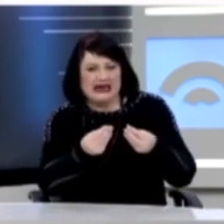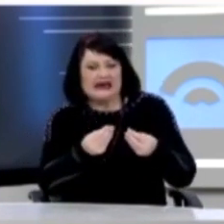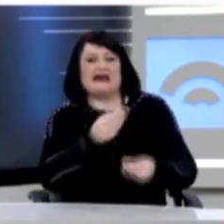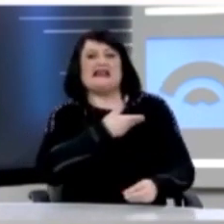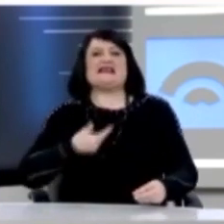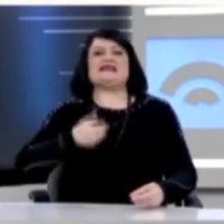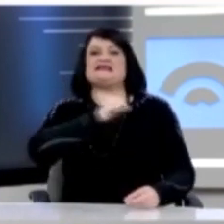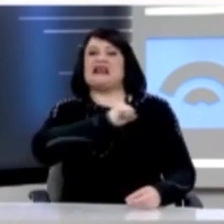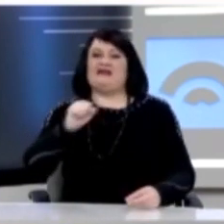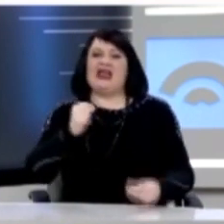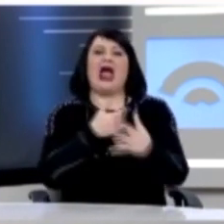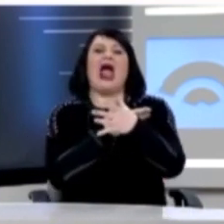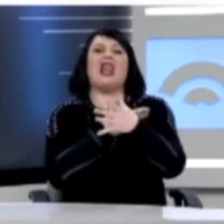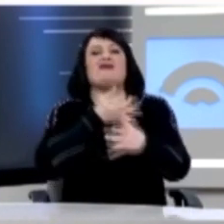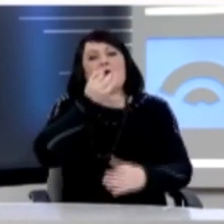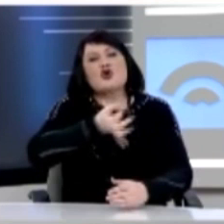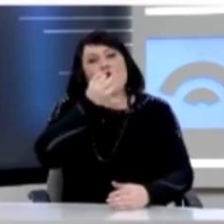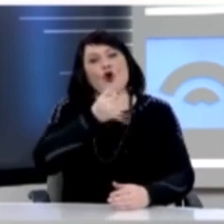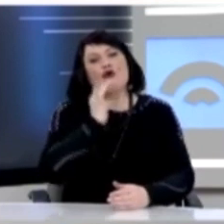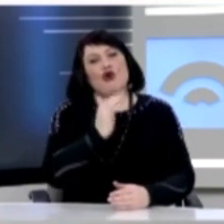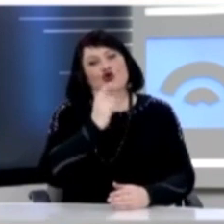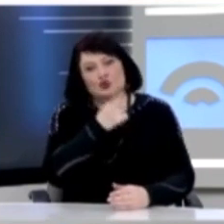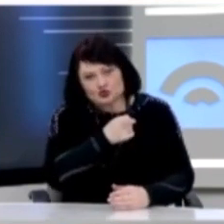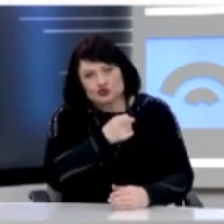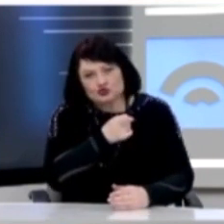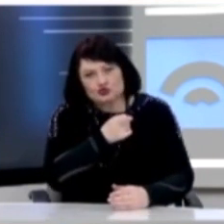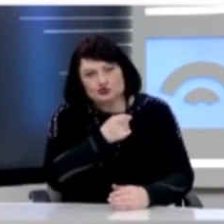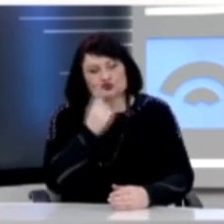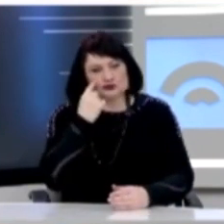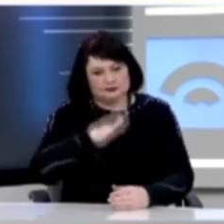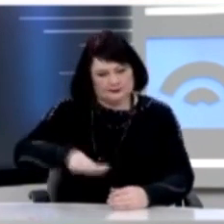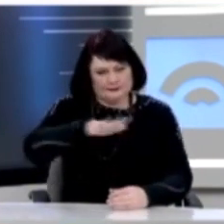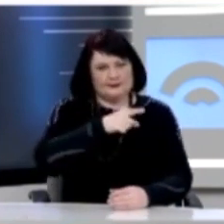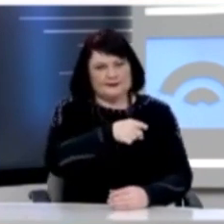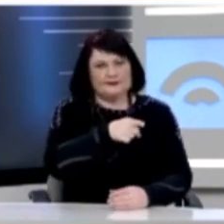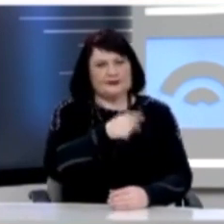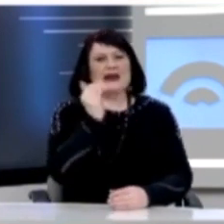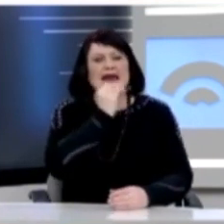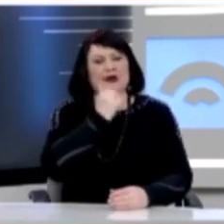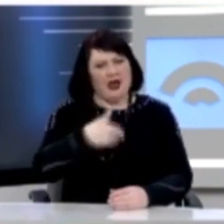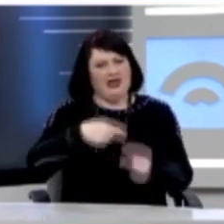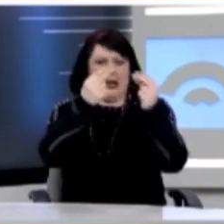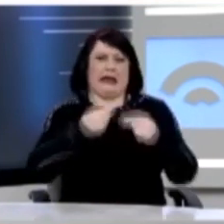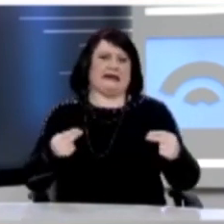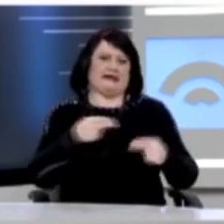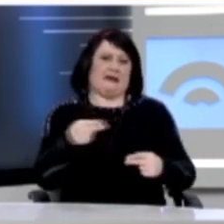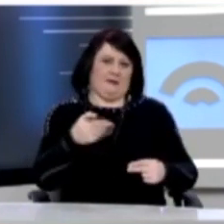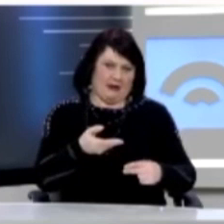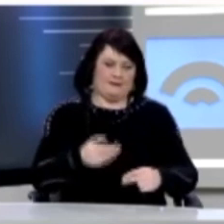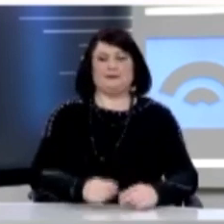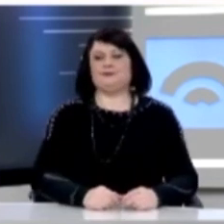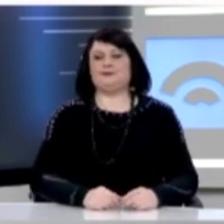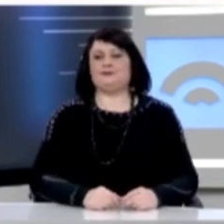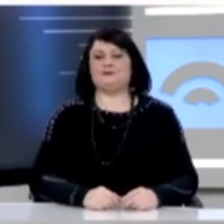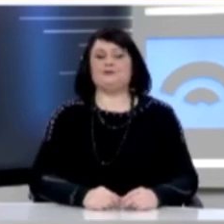με τους αλβανόφωνους του Κωσυφοπεδίου, που σύντομα φαίνεται ότι θα μπει στην τελική του φάση. Ήδη